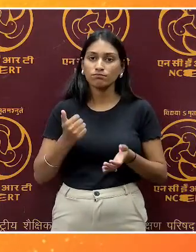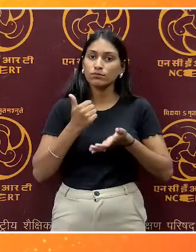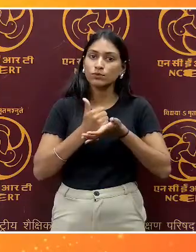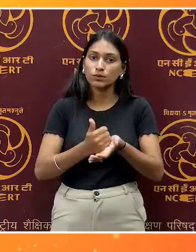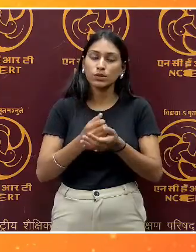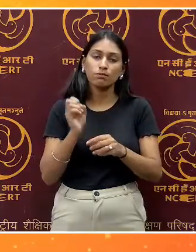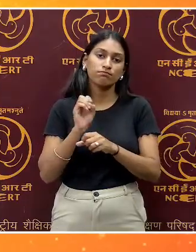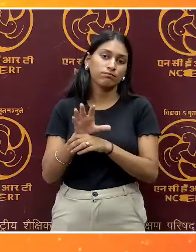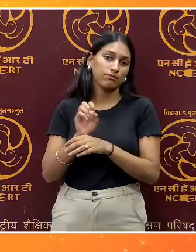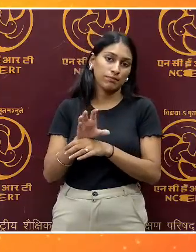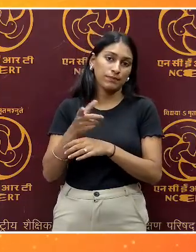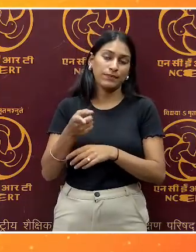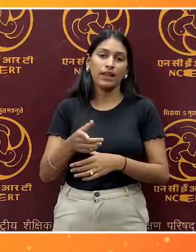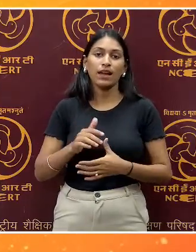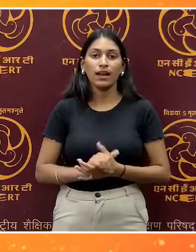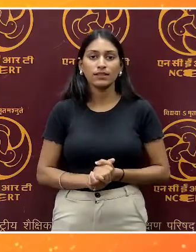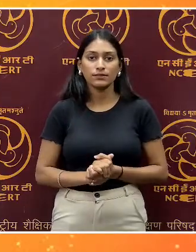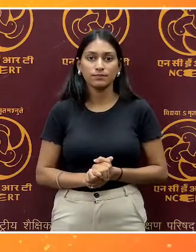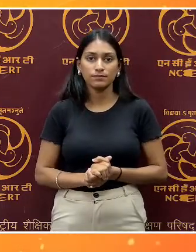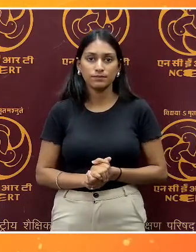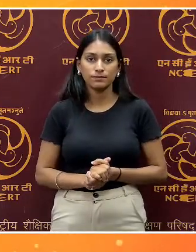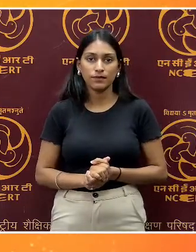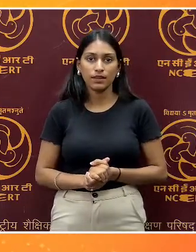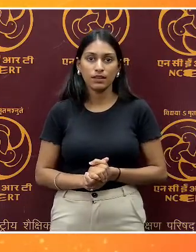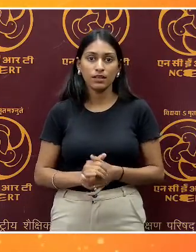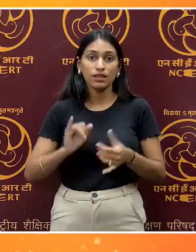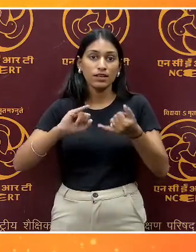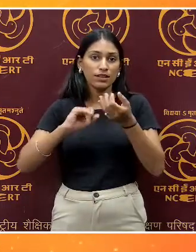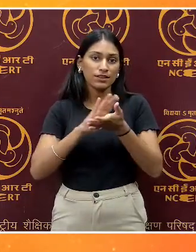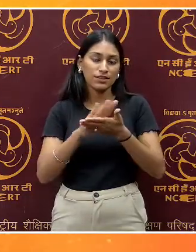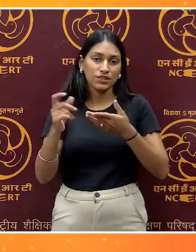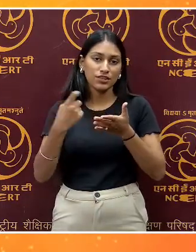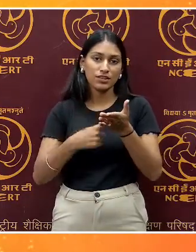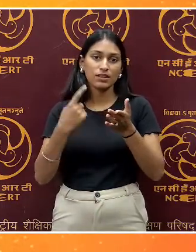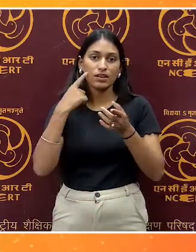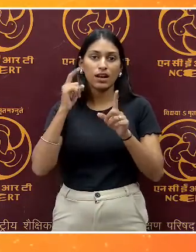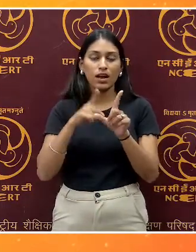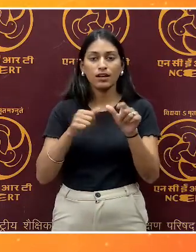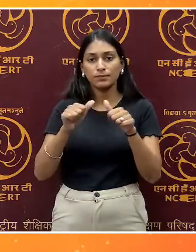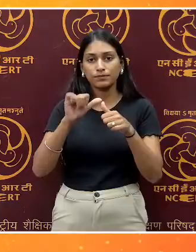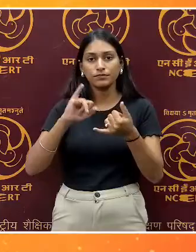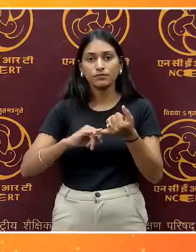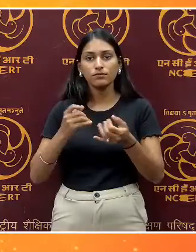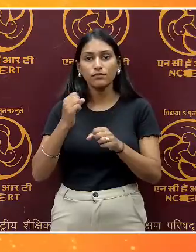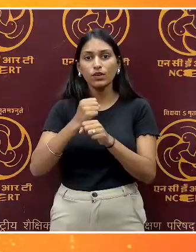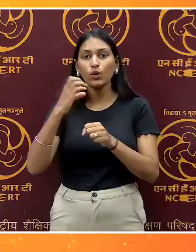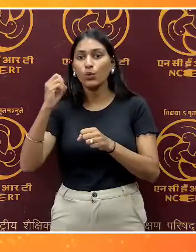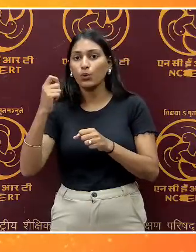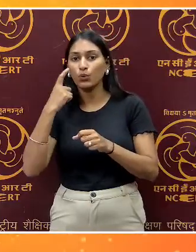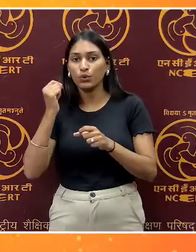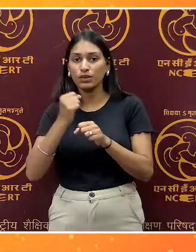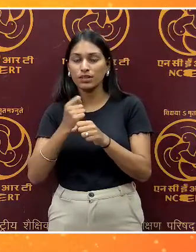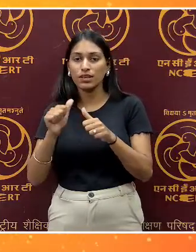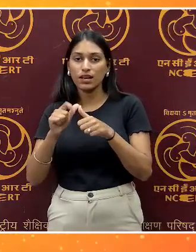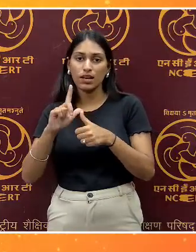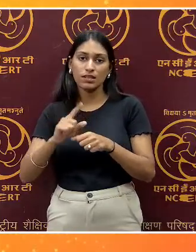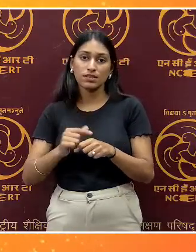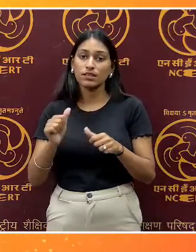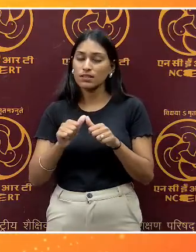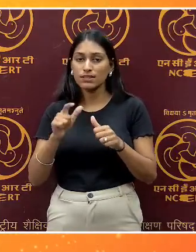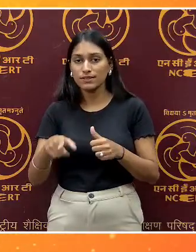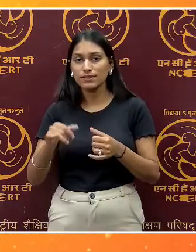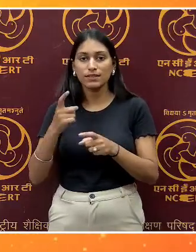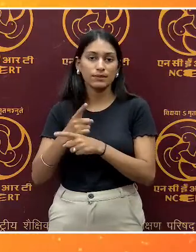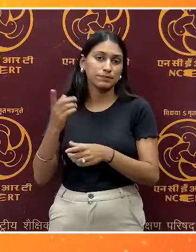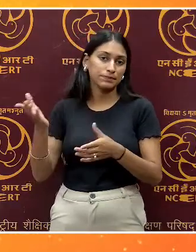जाता है. दैट वाज Shri I.K. Gogia sir with us, and I would like to give my thanks to sir. Thank you so much for being in this session. Thank you so